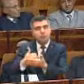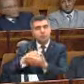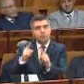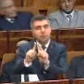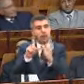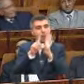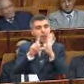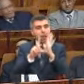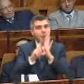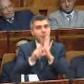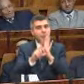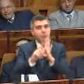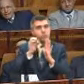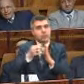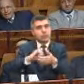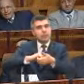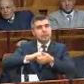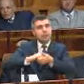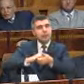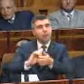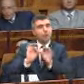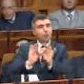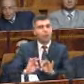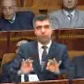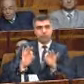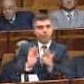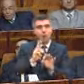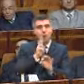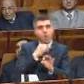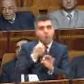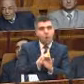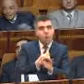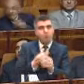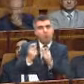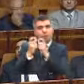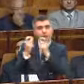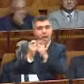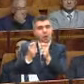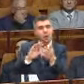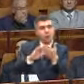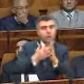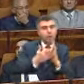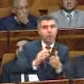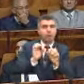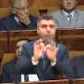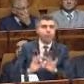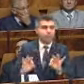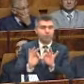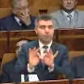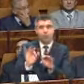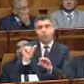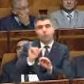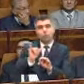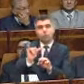الدستور في إطار التضامن لا الدولة ولا القطاع الخاص. سيد الوزير، شنو كتسنوا من هاد